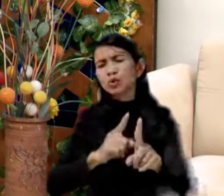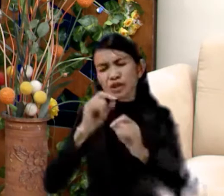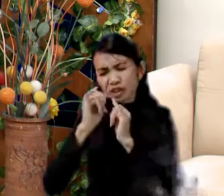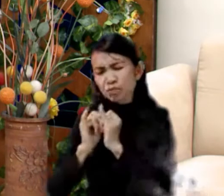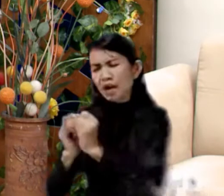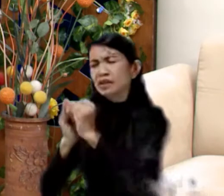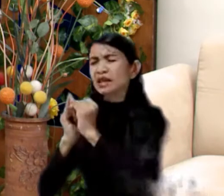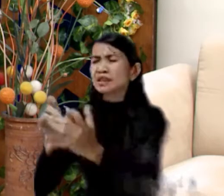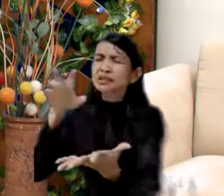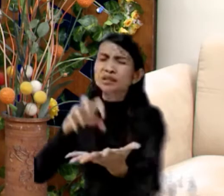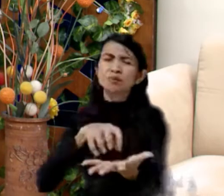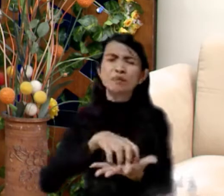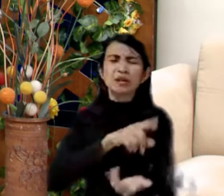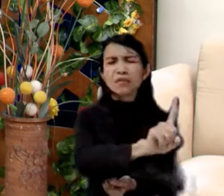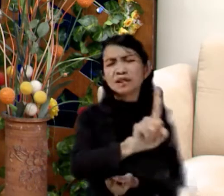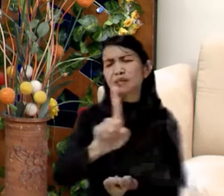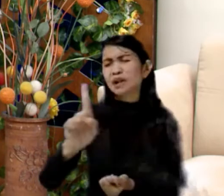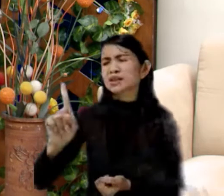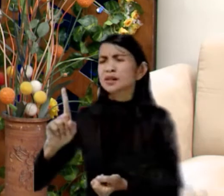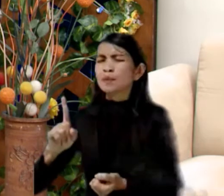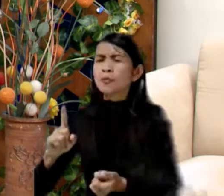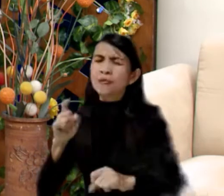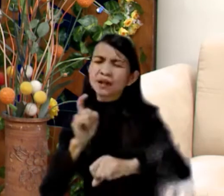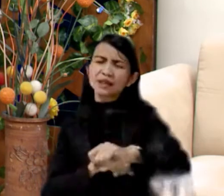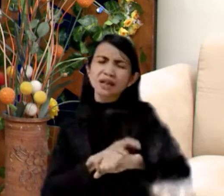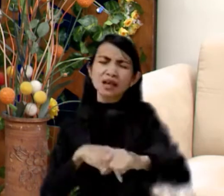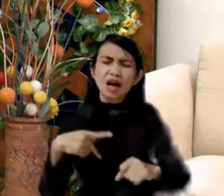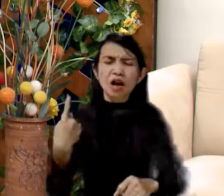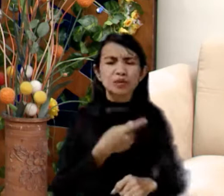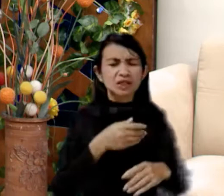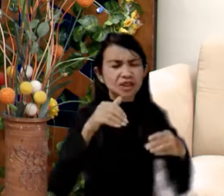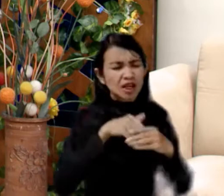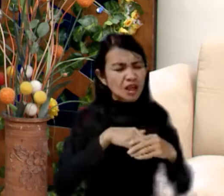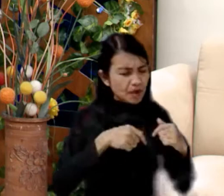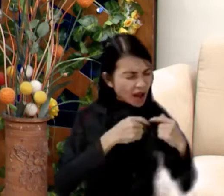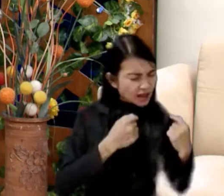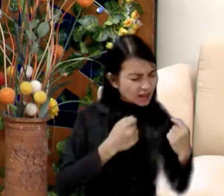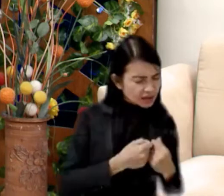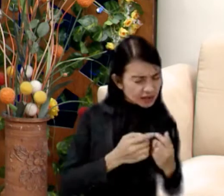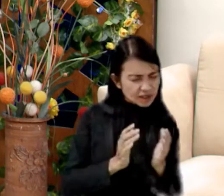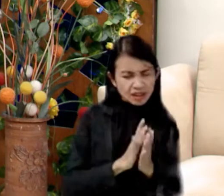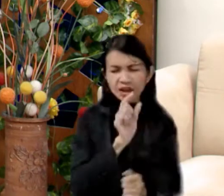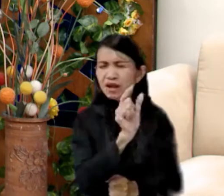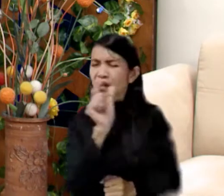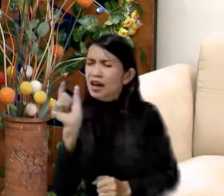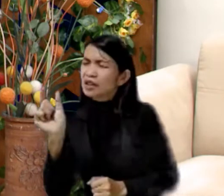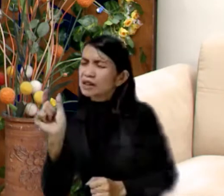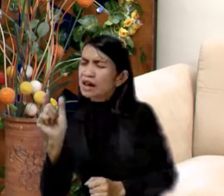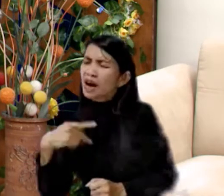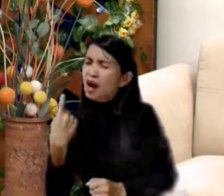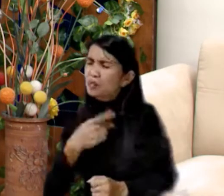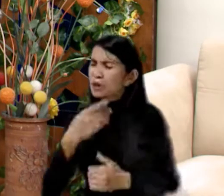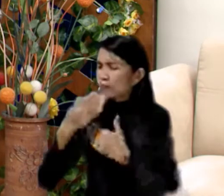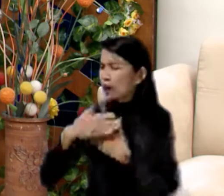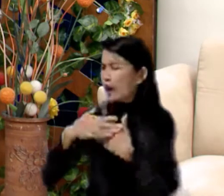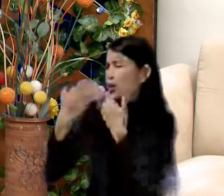kami di dalam hati kami, ataupun di dalam kata-kata kami saat ini, mengakui dan memohon ampun